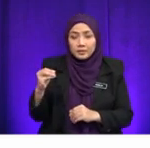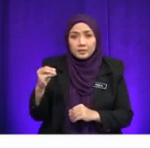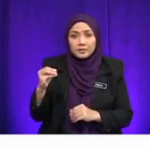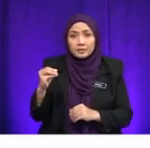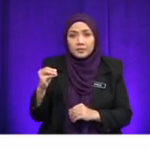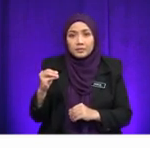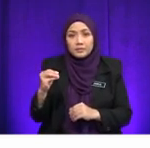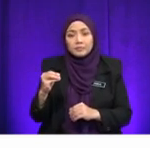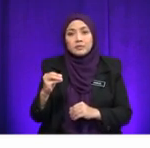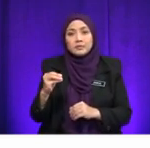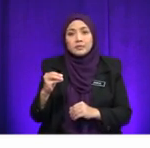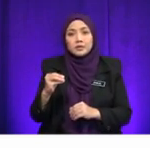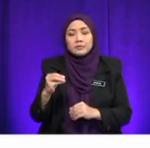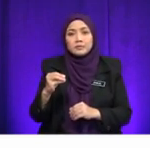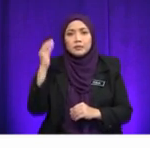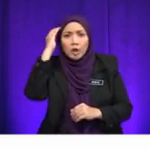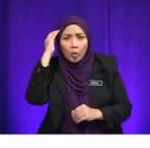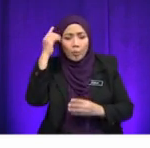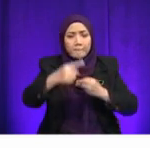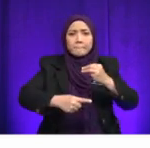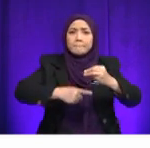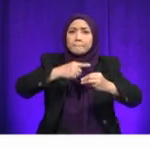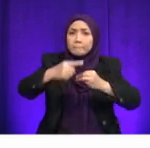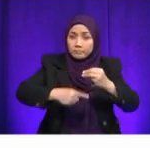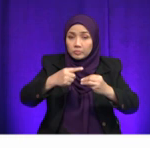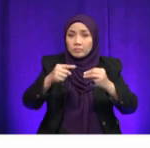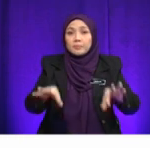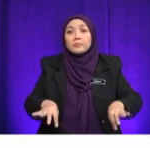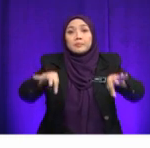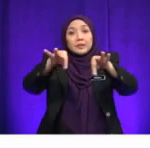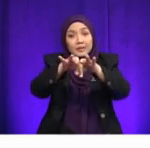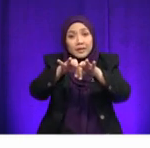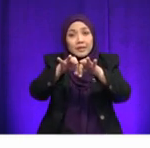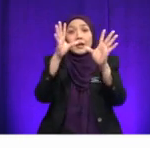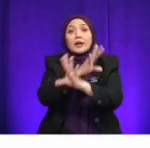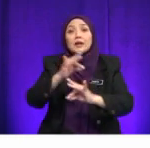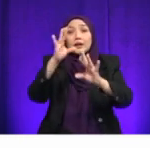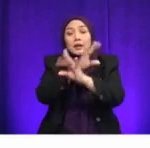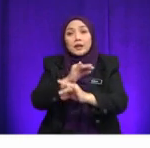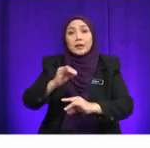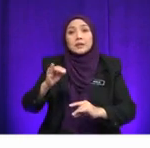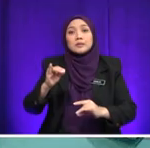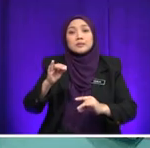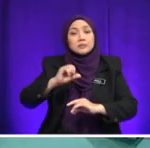tentang kepentingan perjuangan bangsa ini supaya Negeri salawat selalu medical